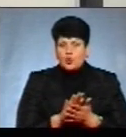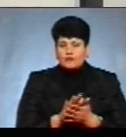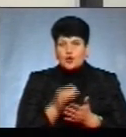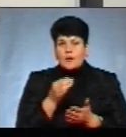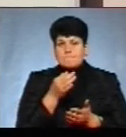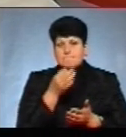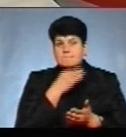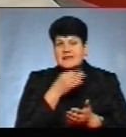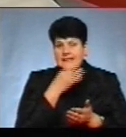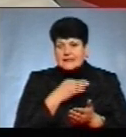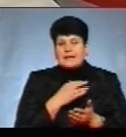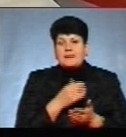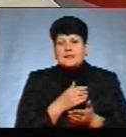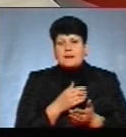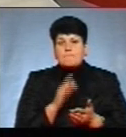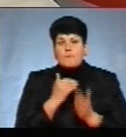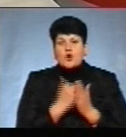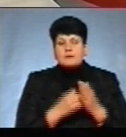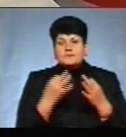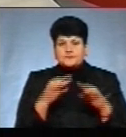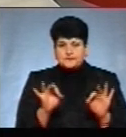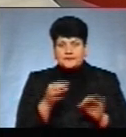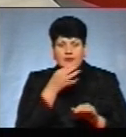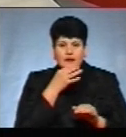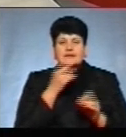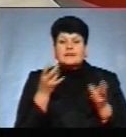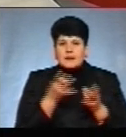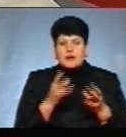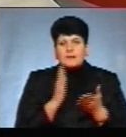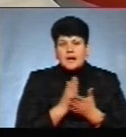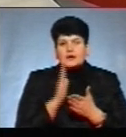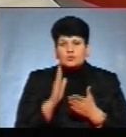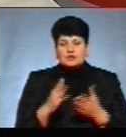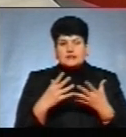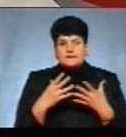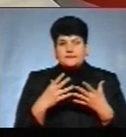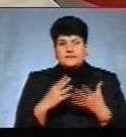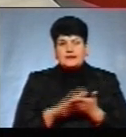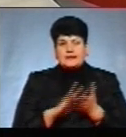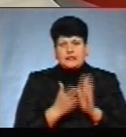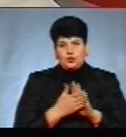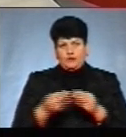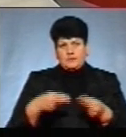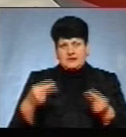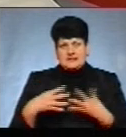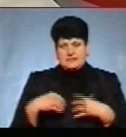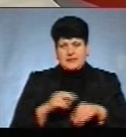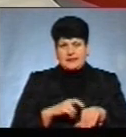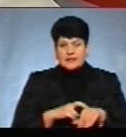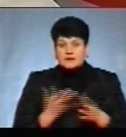безкоштовно медикаменти по програмі «Доступні ліки», також має бути відповідно підписана декларація. Тобто сімейний лікар не може